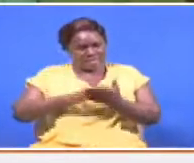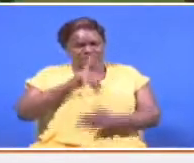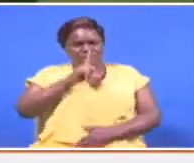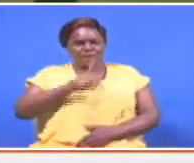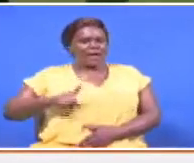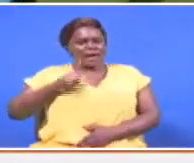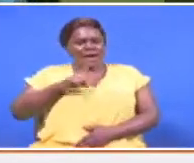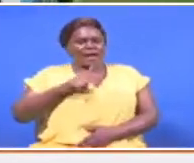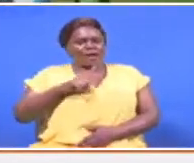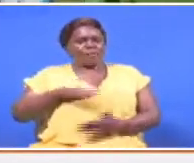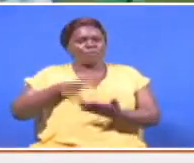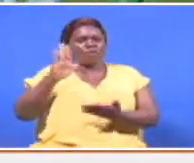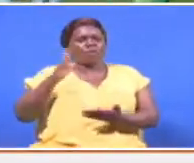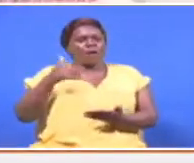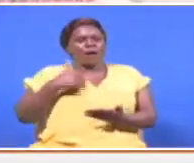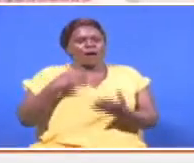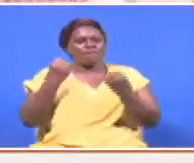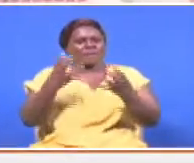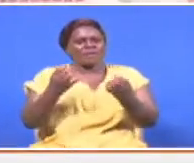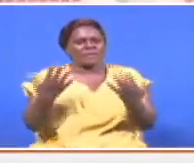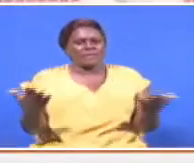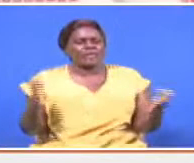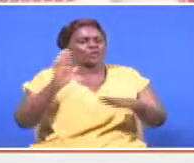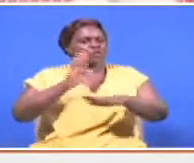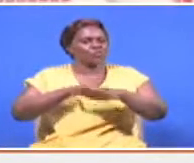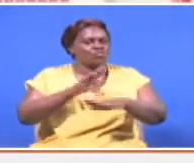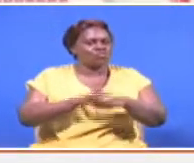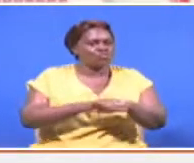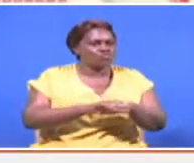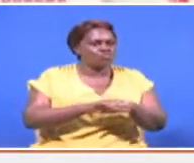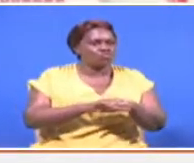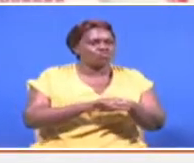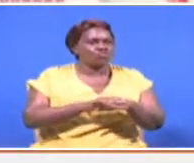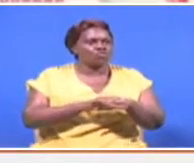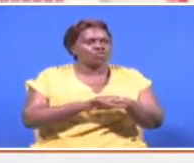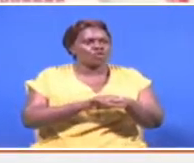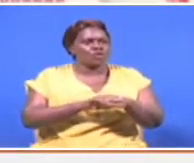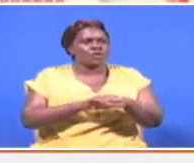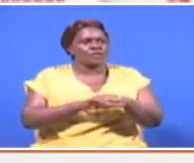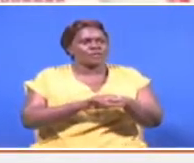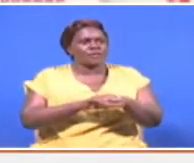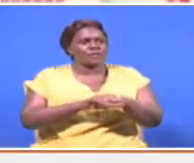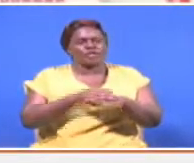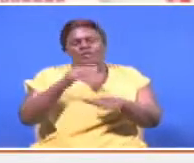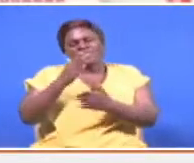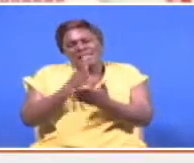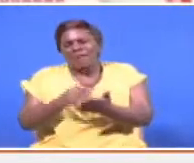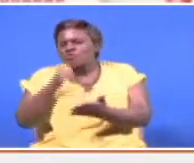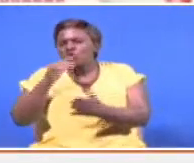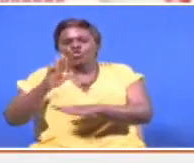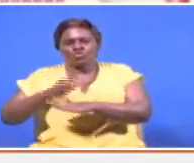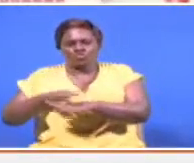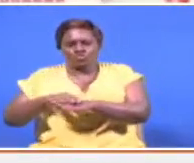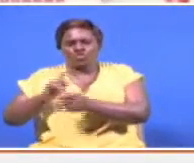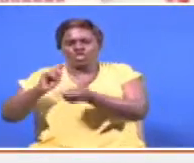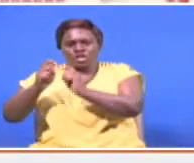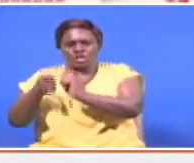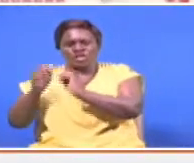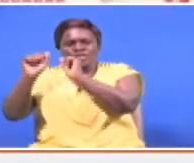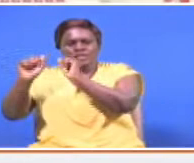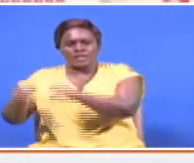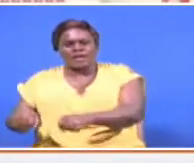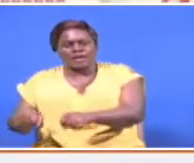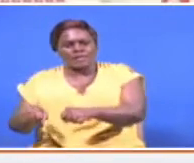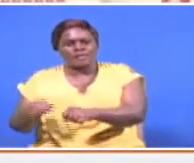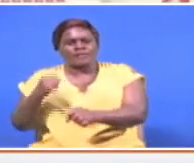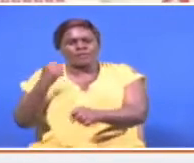stand. Na so far so good, kuna mambo mengi ni mwona nzuri. Ile na pia kuna yale mwona sima nzuri ya kurekebisha. Na